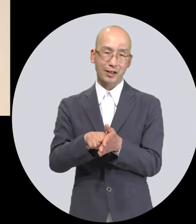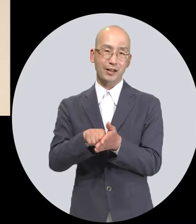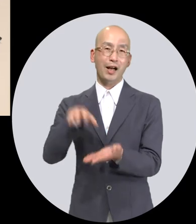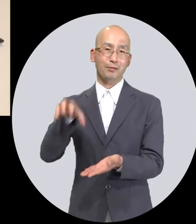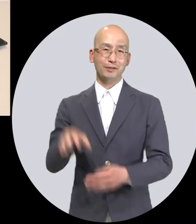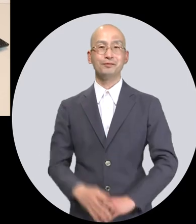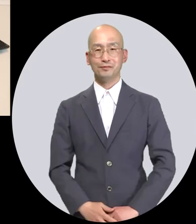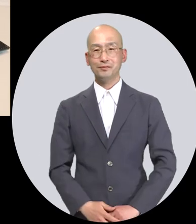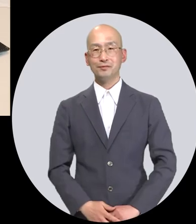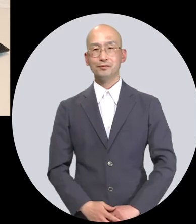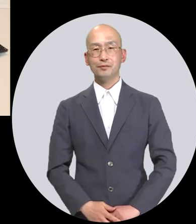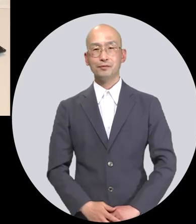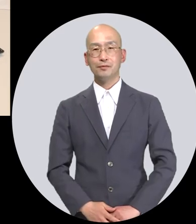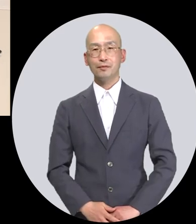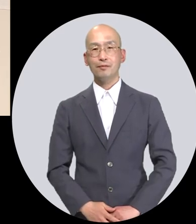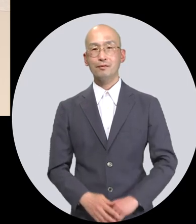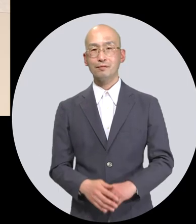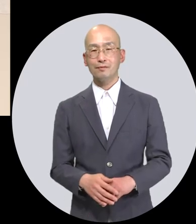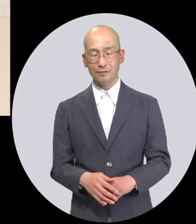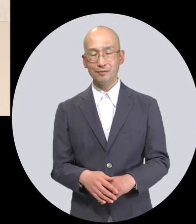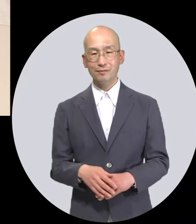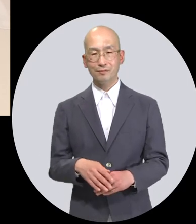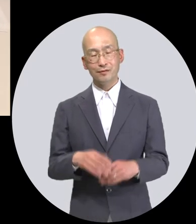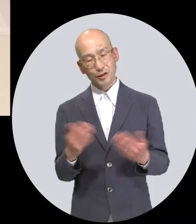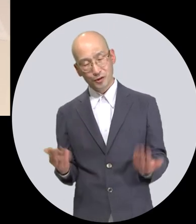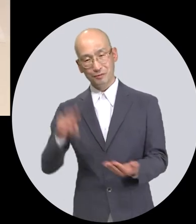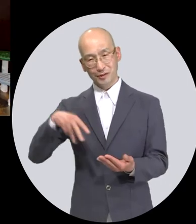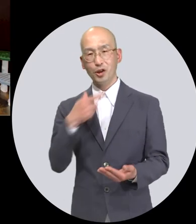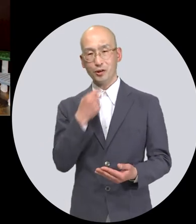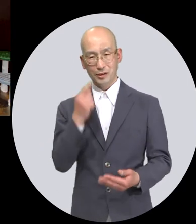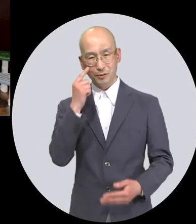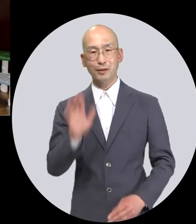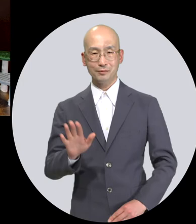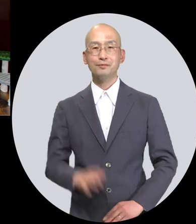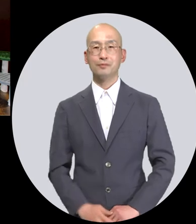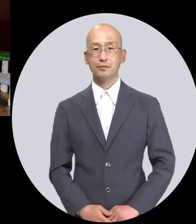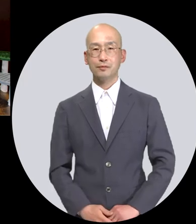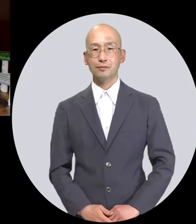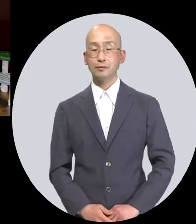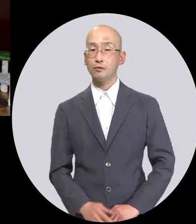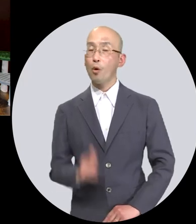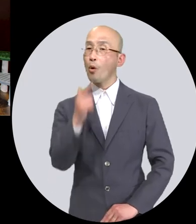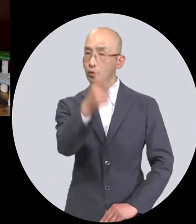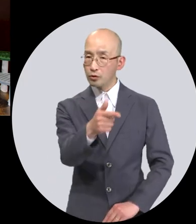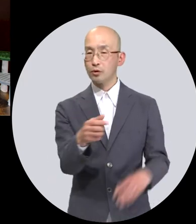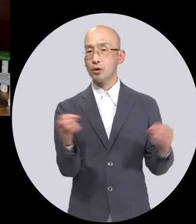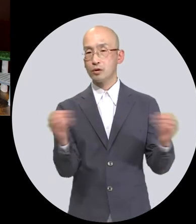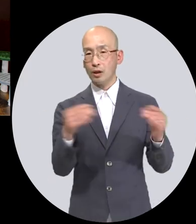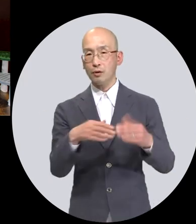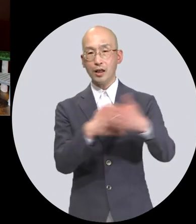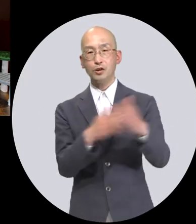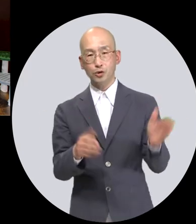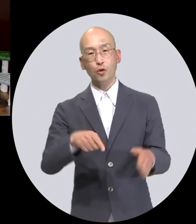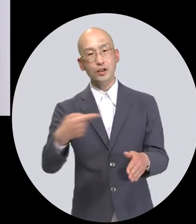書かれています。ぜひじっくり見てほしいです。 はい、この奥が談話室自